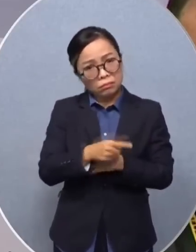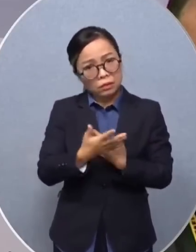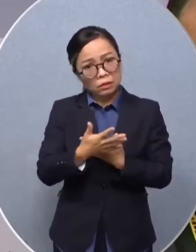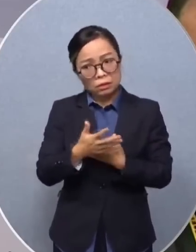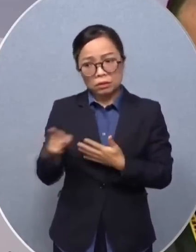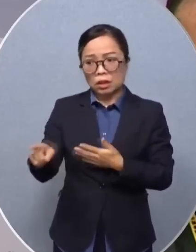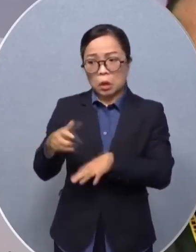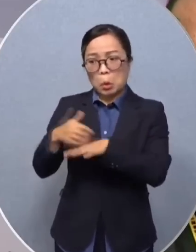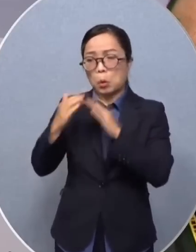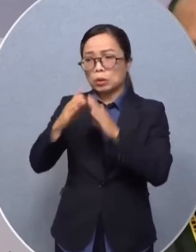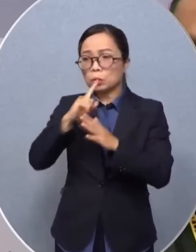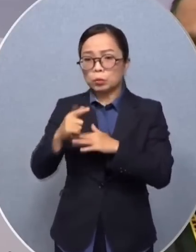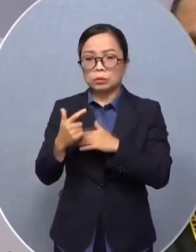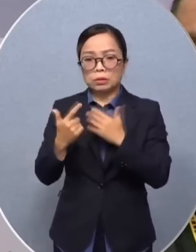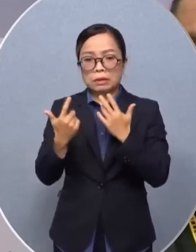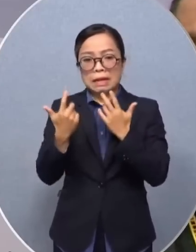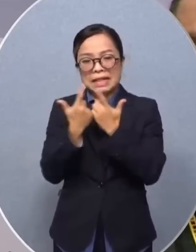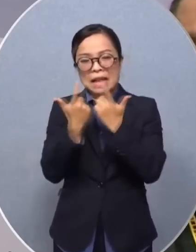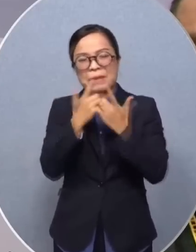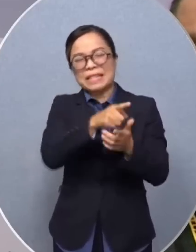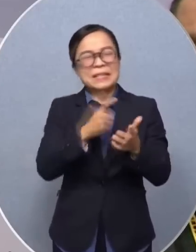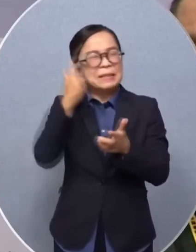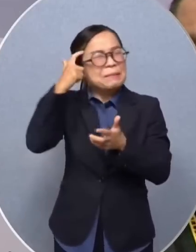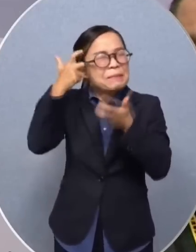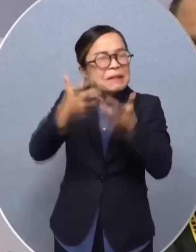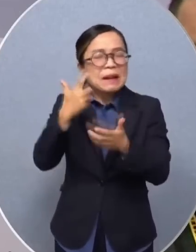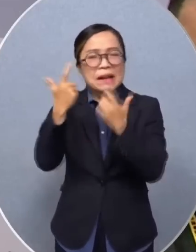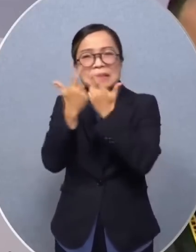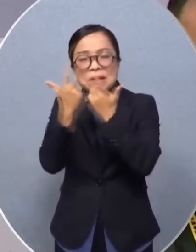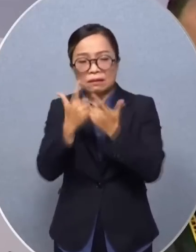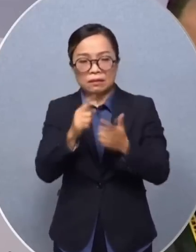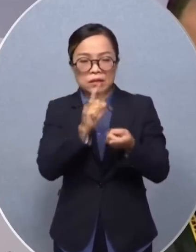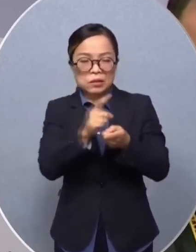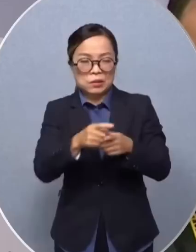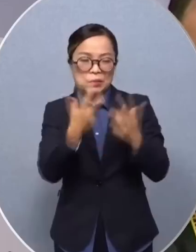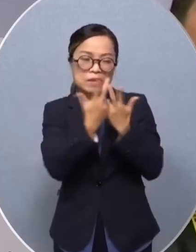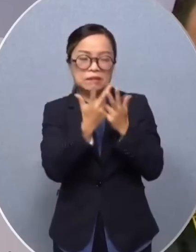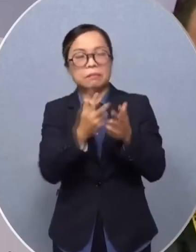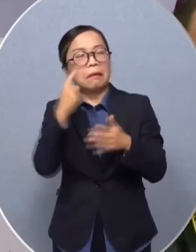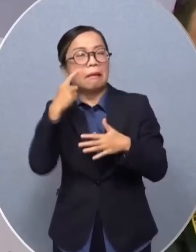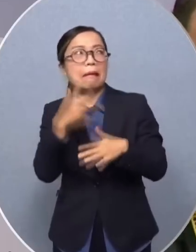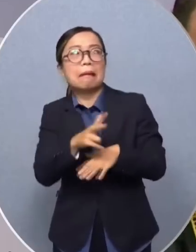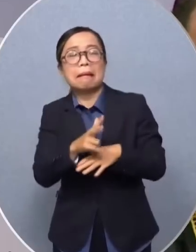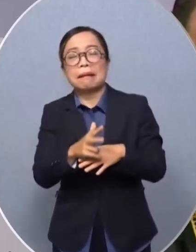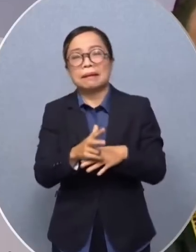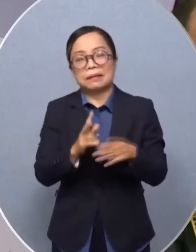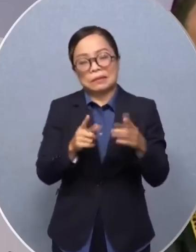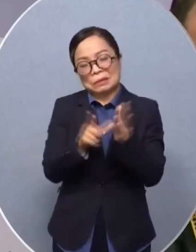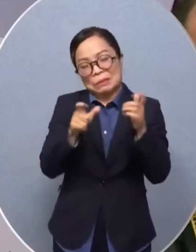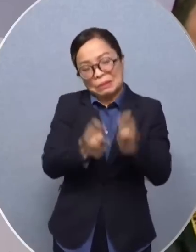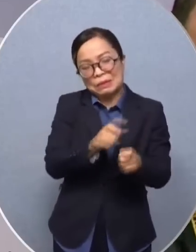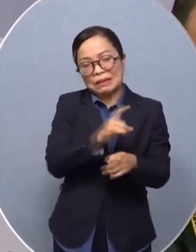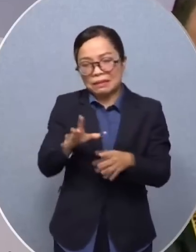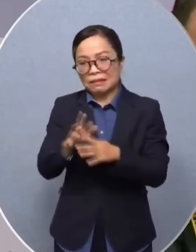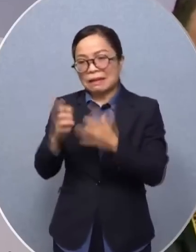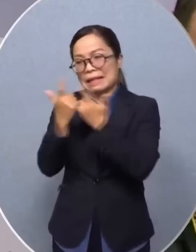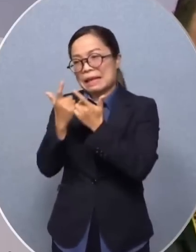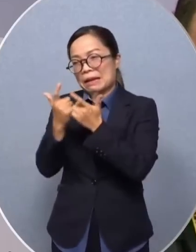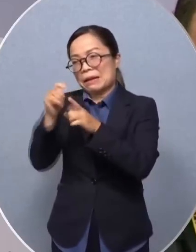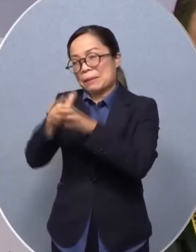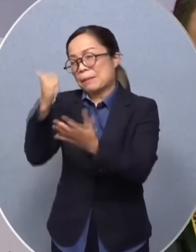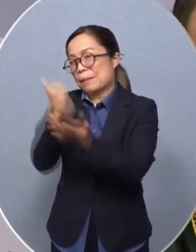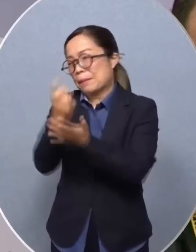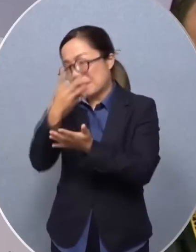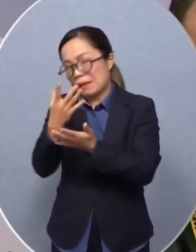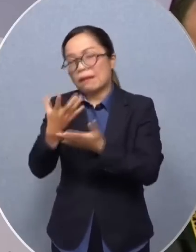对手说台北市才是你的真爱，新北只是你临时过水的新欢，因为台北爱不到，情势所逼才不得